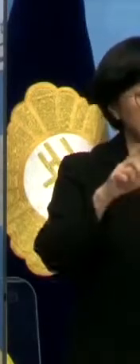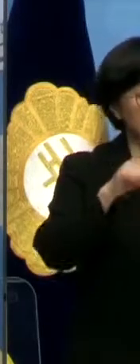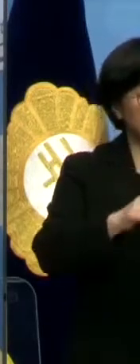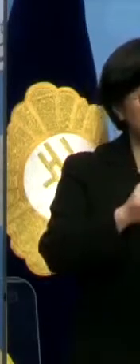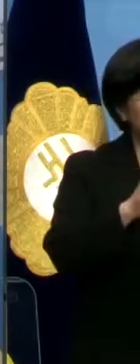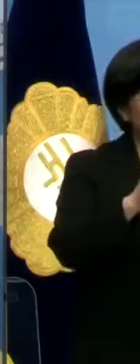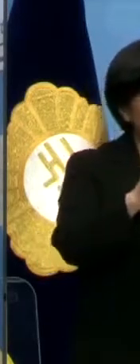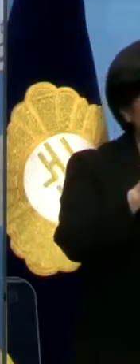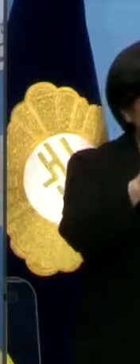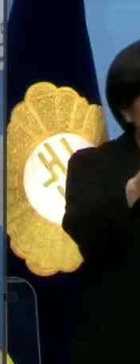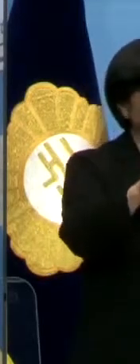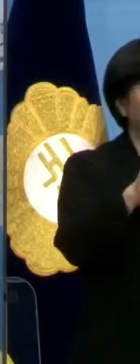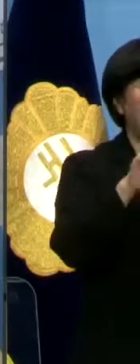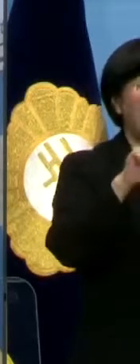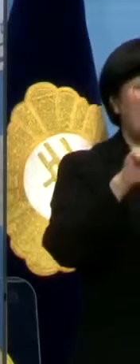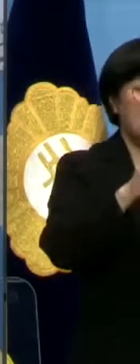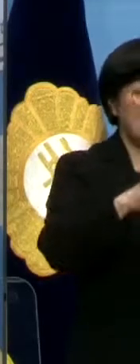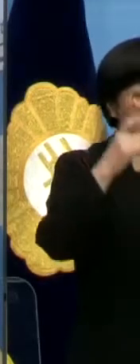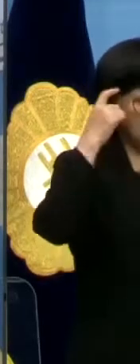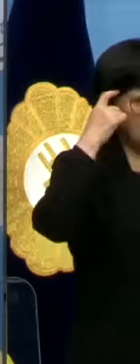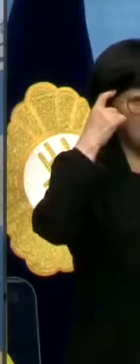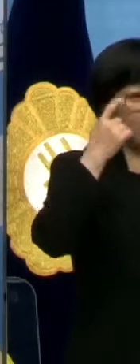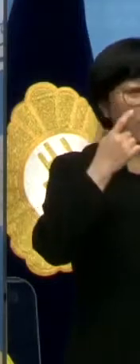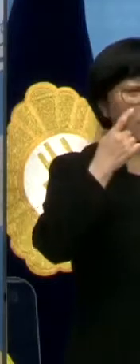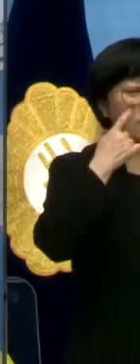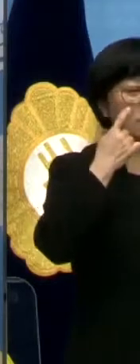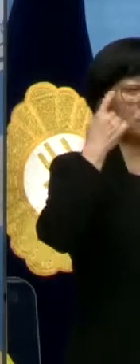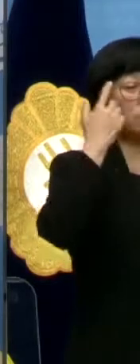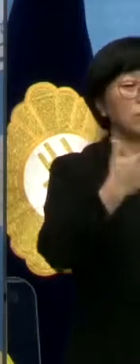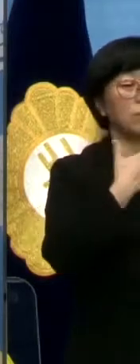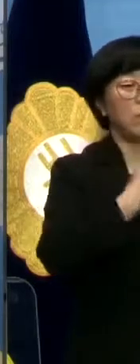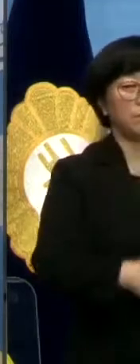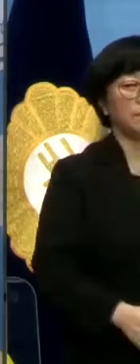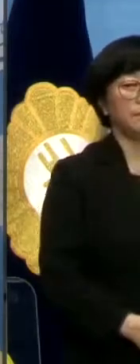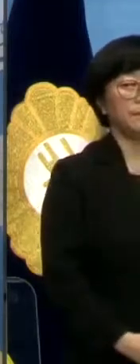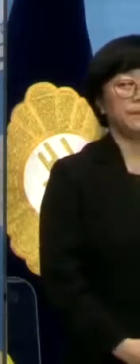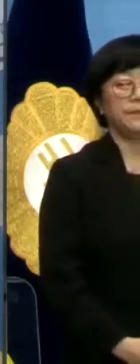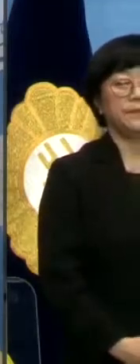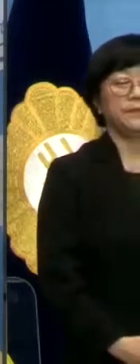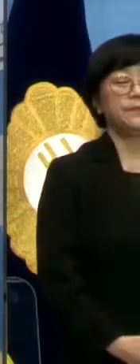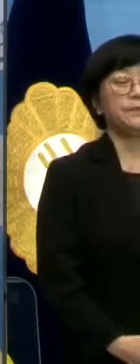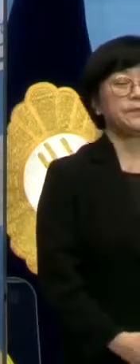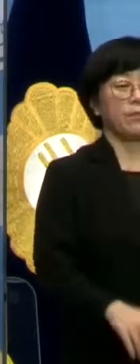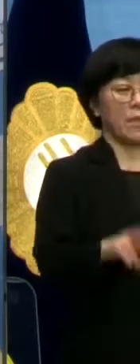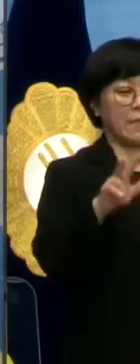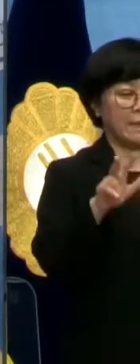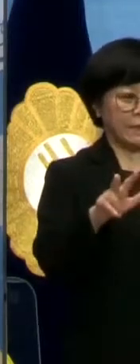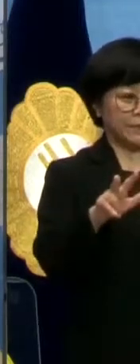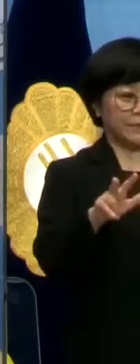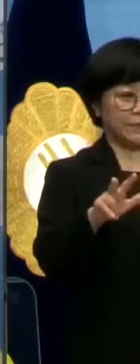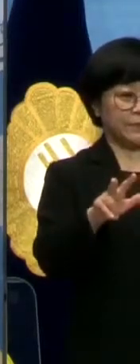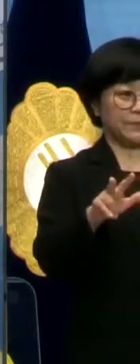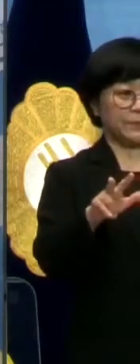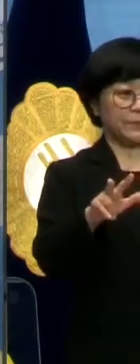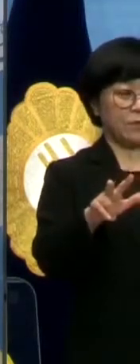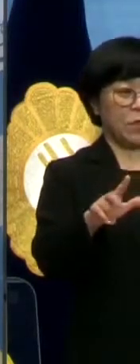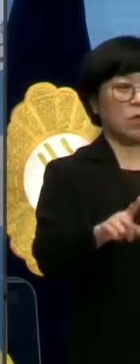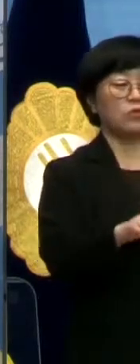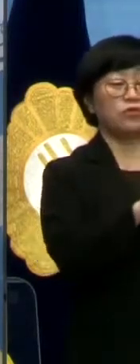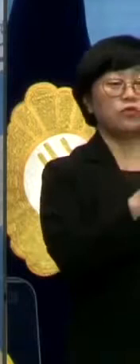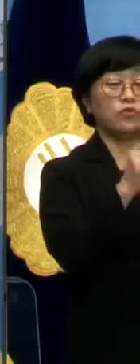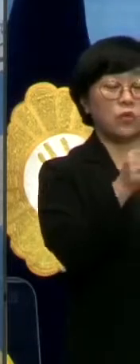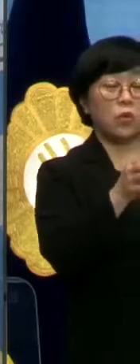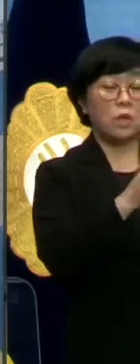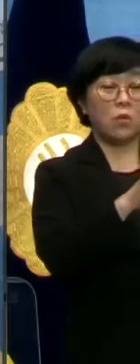걸릴지 생각해 보았는지 묻고 싶습니다. 지금 당장